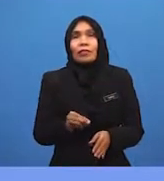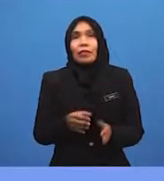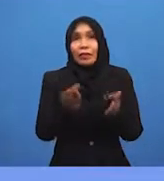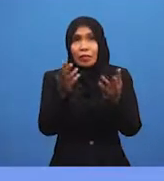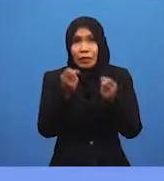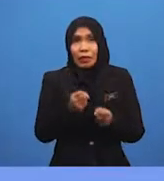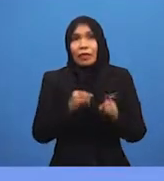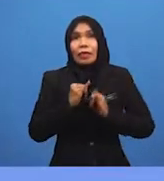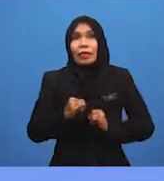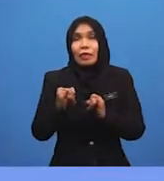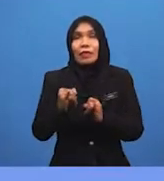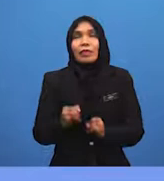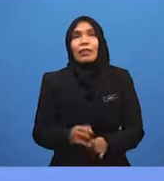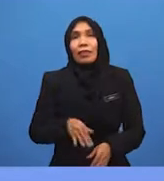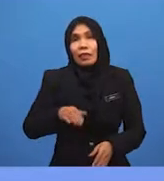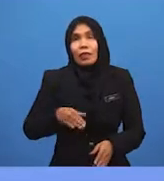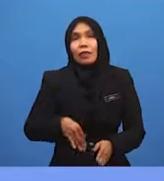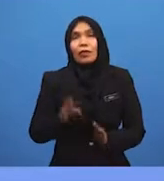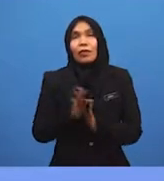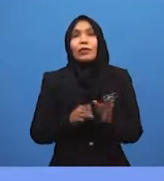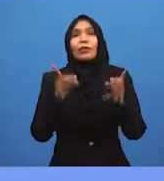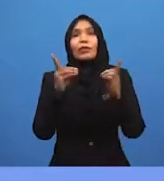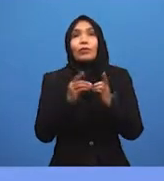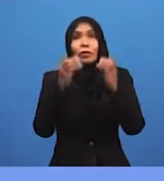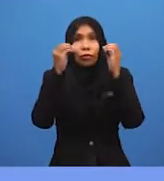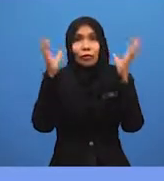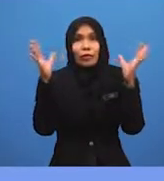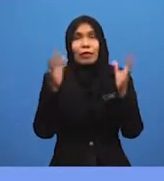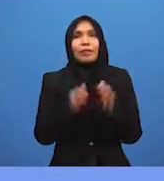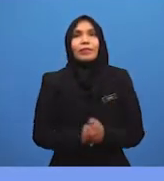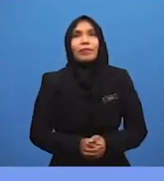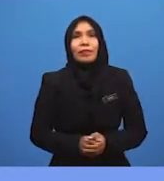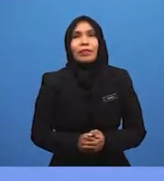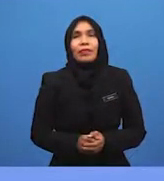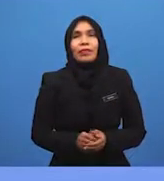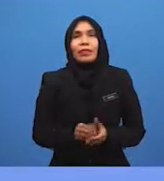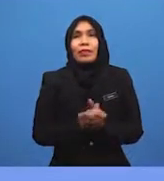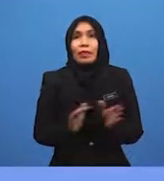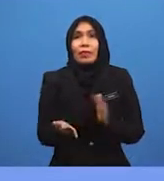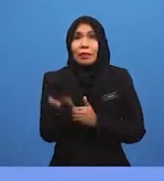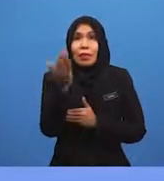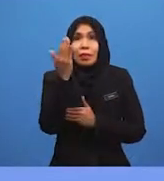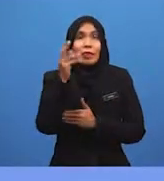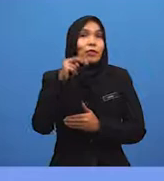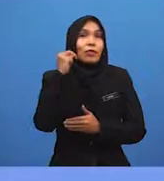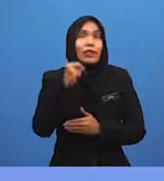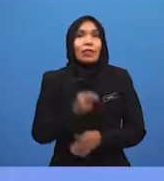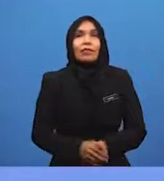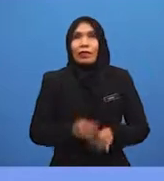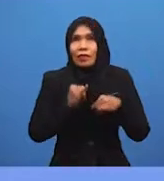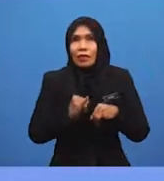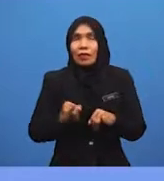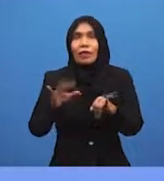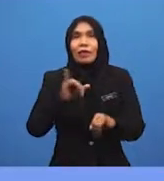kerani sekolah sebelum ingin berjumpa dengan guru besar. Selamat pagi, Puan. Izinkan saya